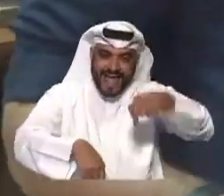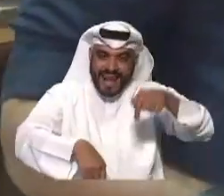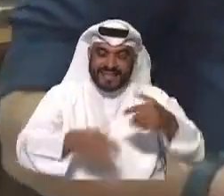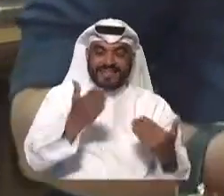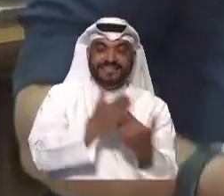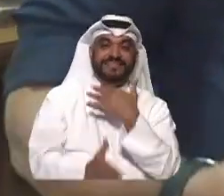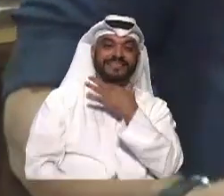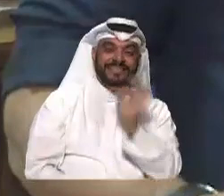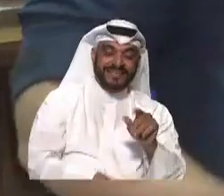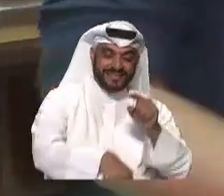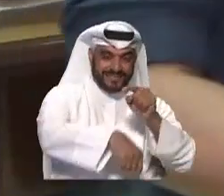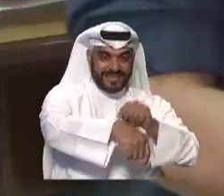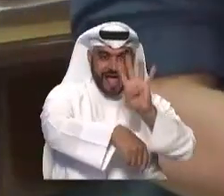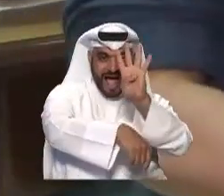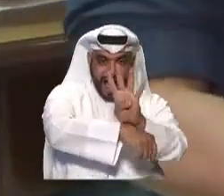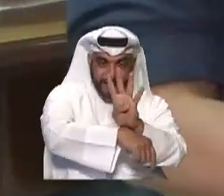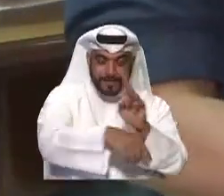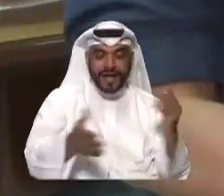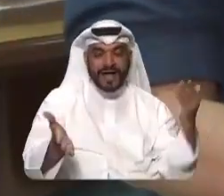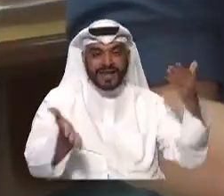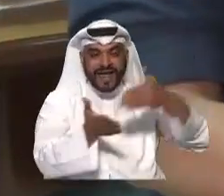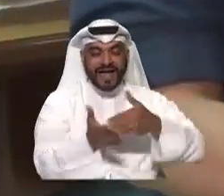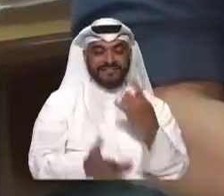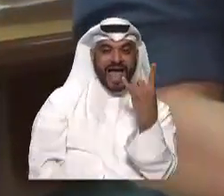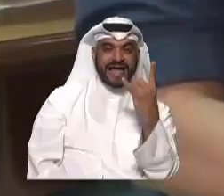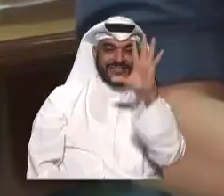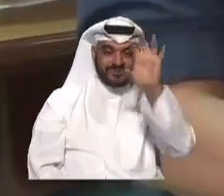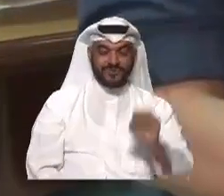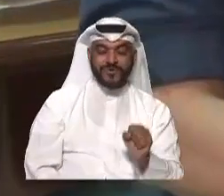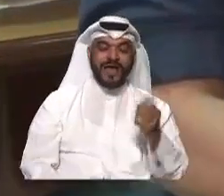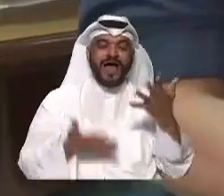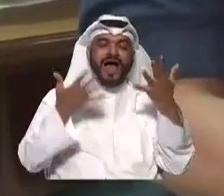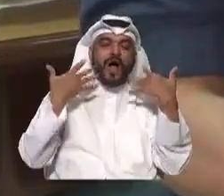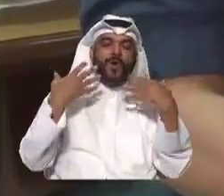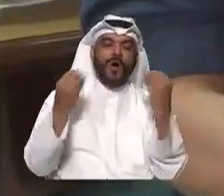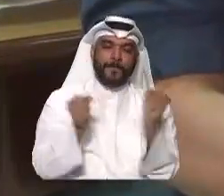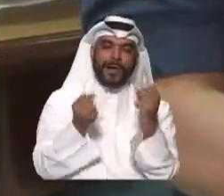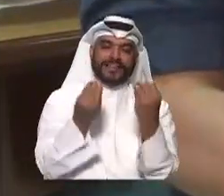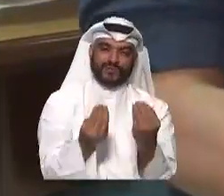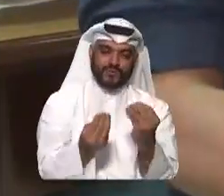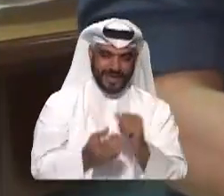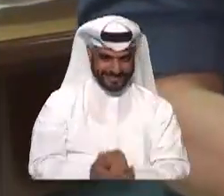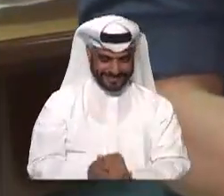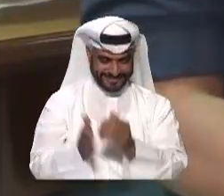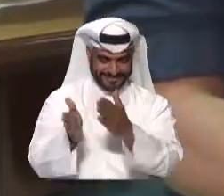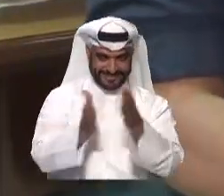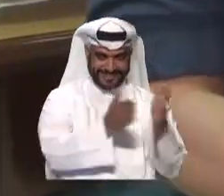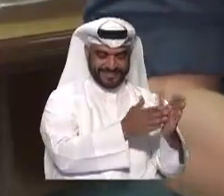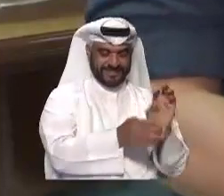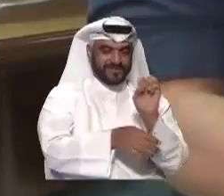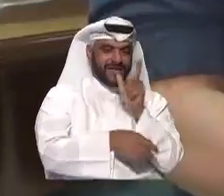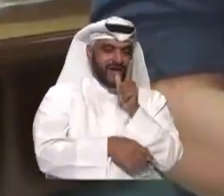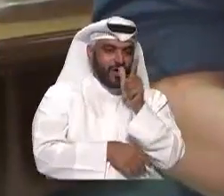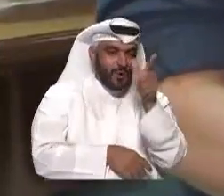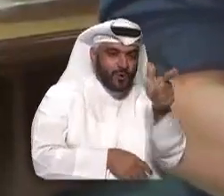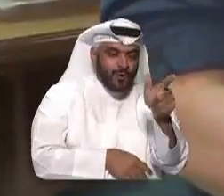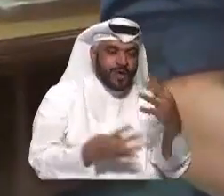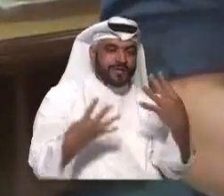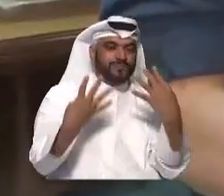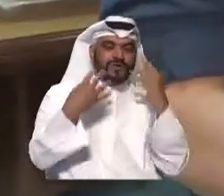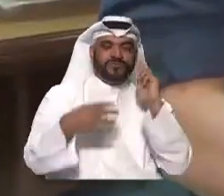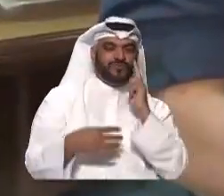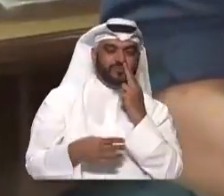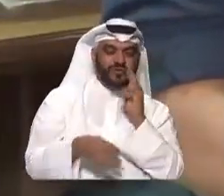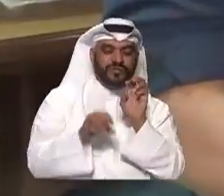المساء ويصير شوي الجو أبرد من الصبح. يعني نوضح المشاهدين أيضا من خلال تواجدك العميد